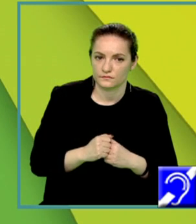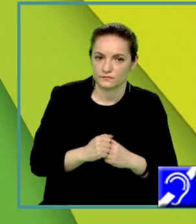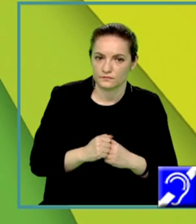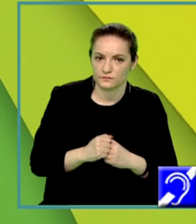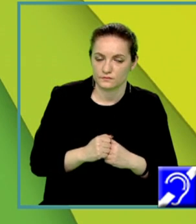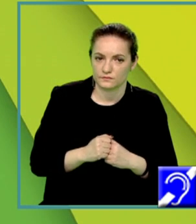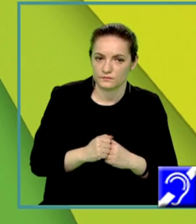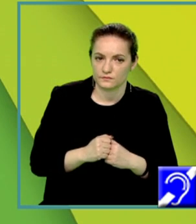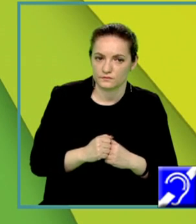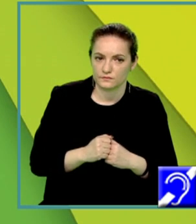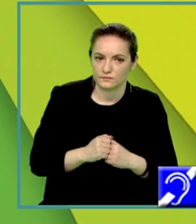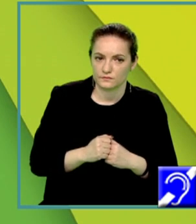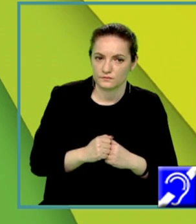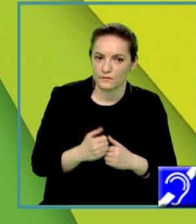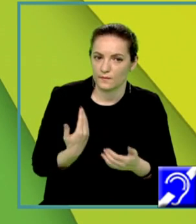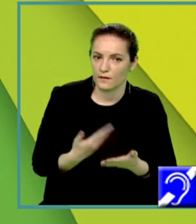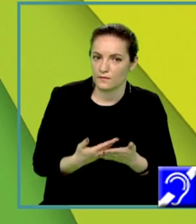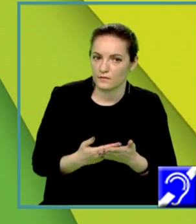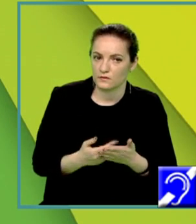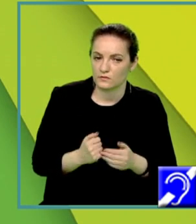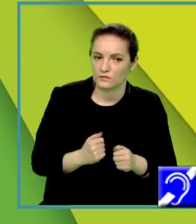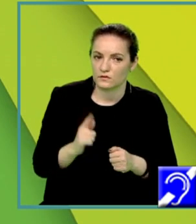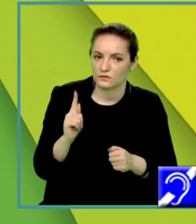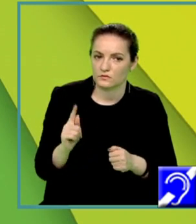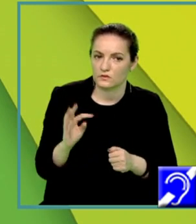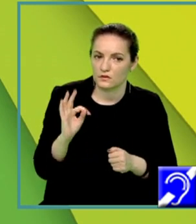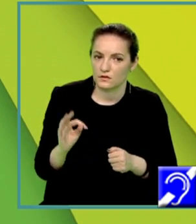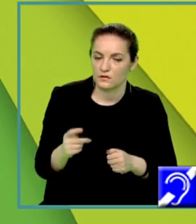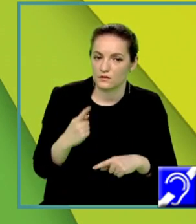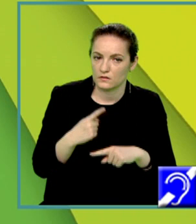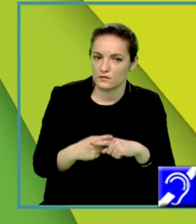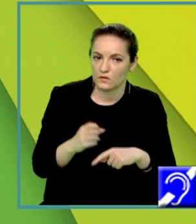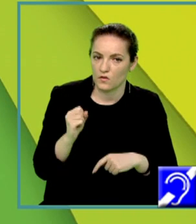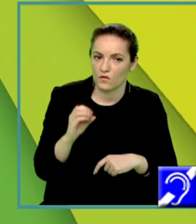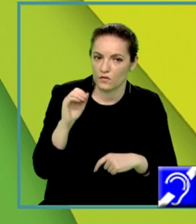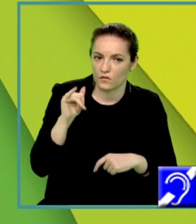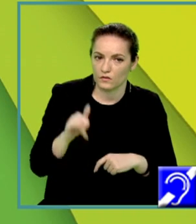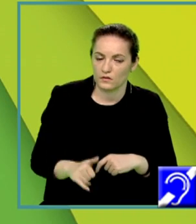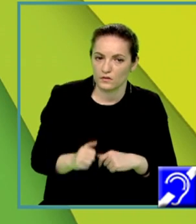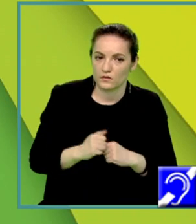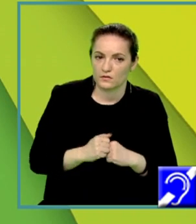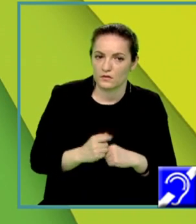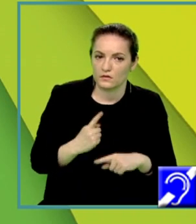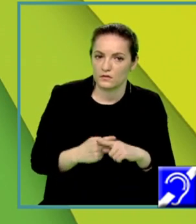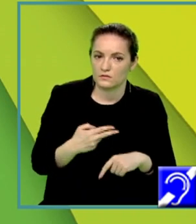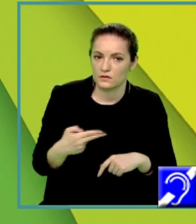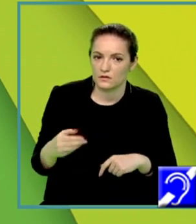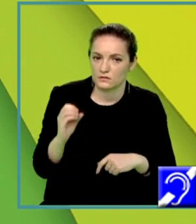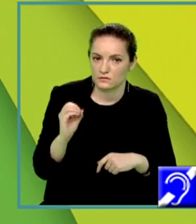intersecție cu axa OX. Pentru a afla graficul funcției intersectat cu OY, abscisa x va fi